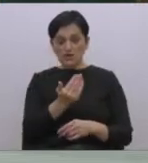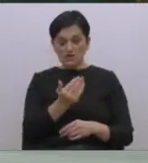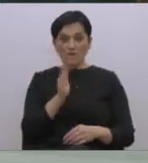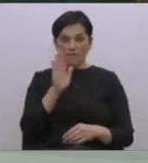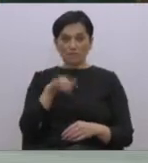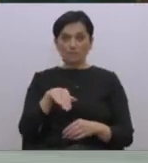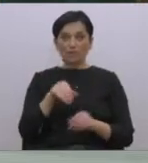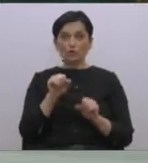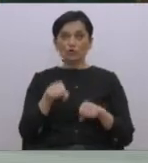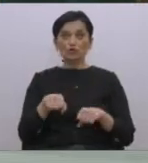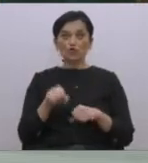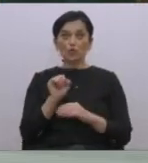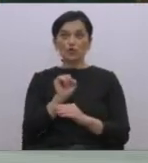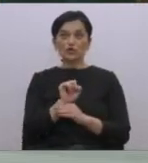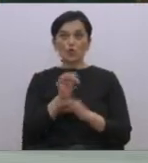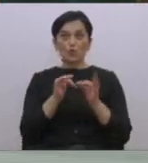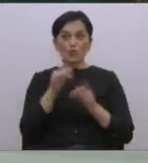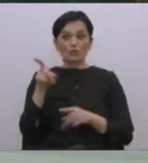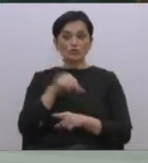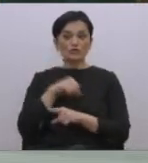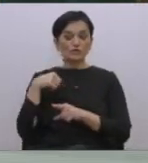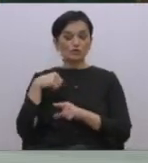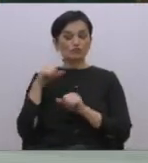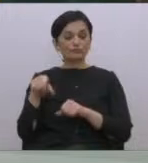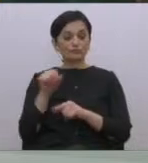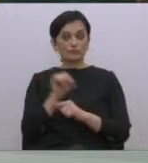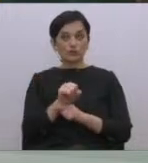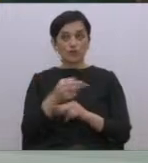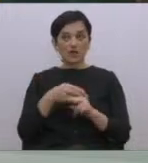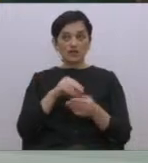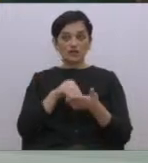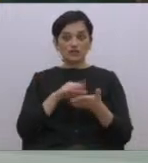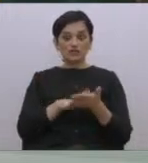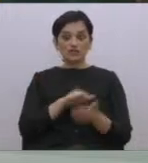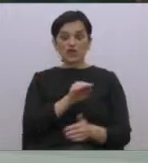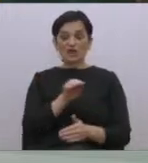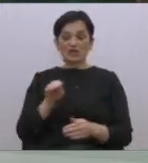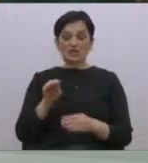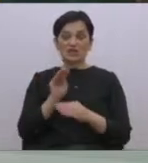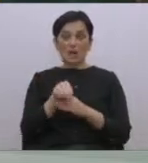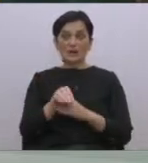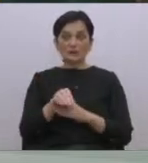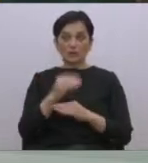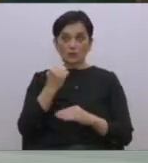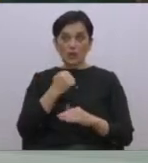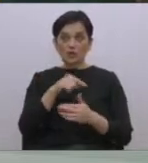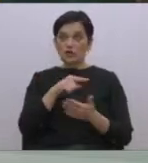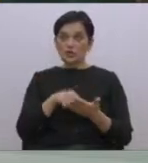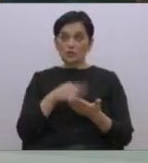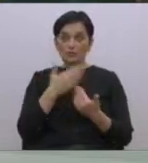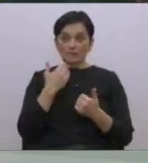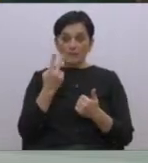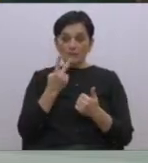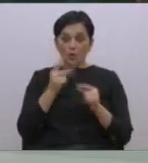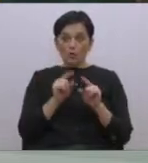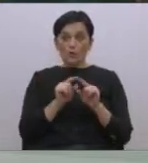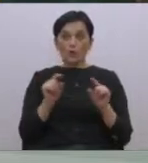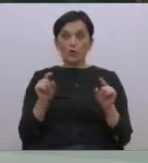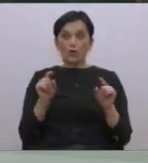ce uzlia și ea ceros, es, gada scotile bagațul, storet, es, ce anat, ai arist, tam atrebulia. Avot, kitrobi araris, meori muhle.